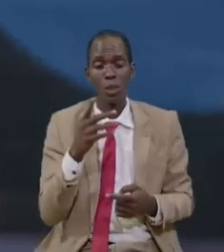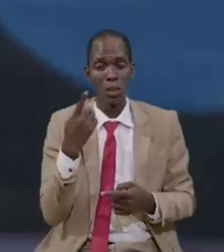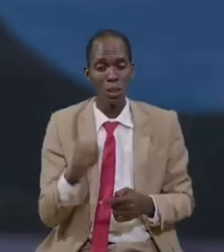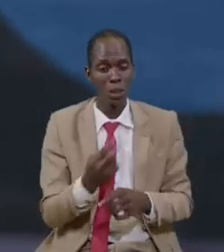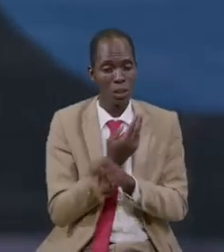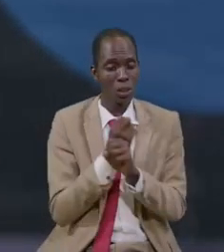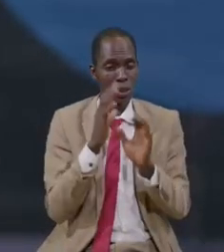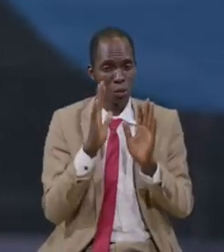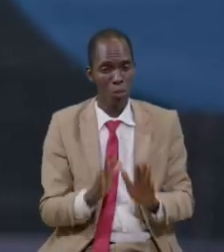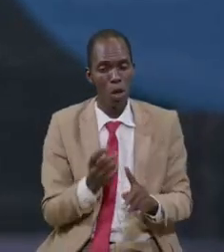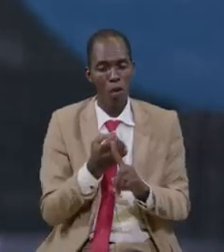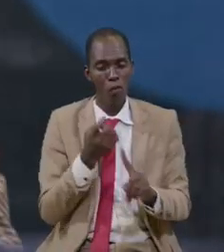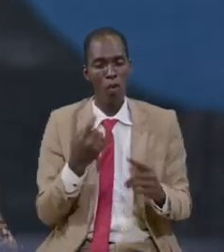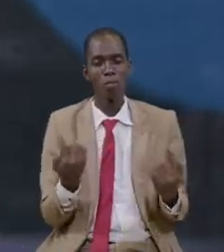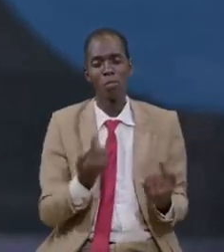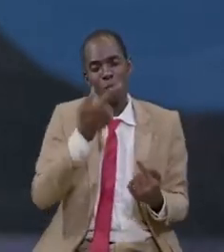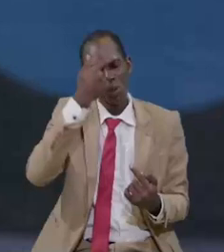péché. Tous ont péché.